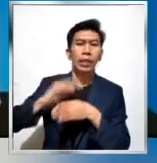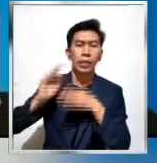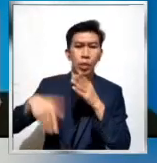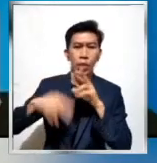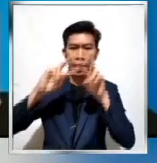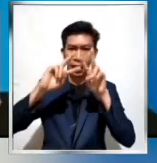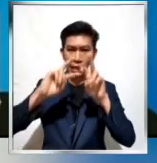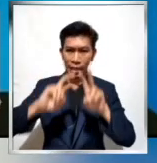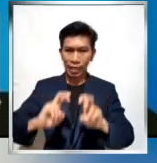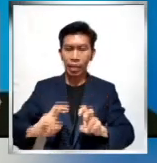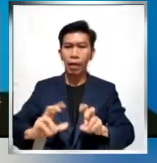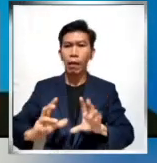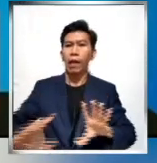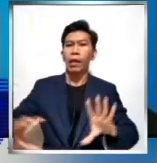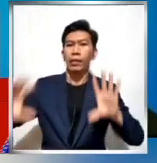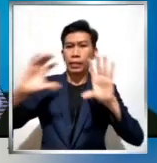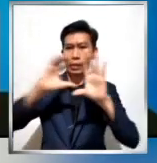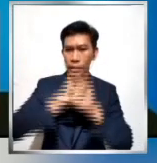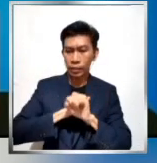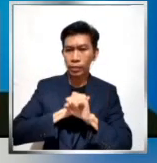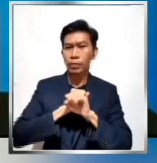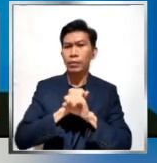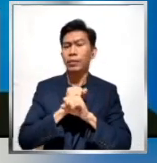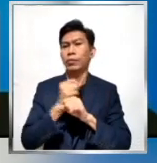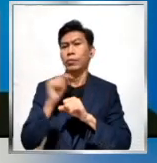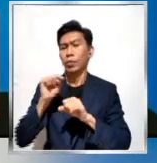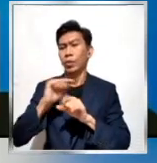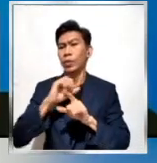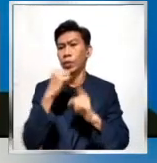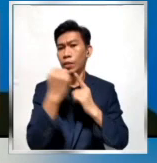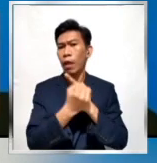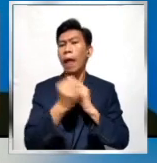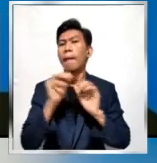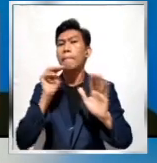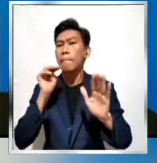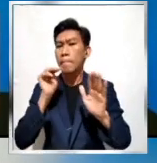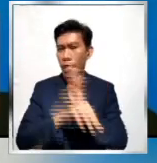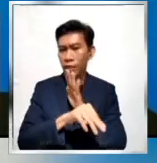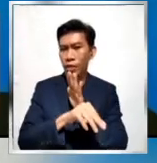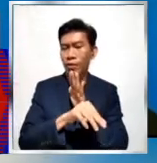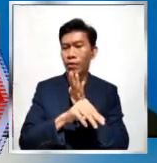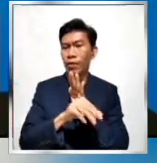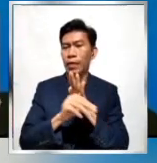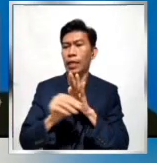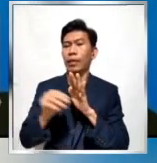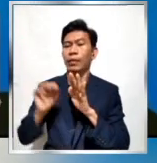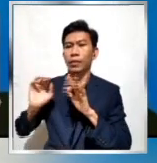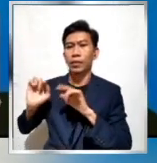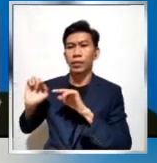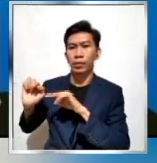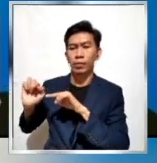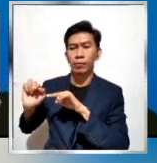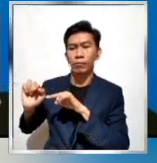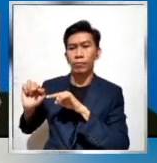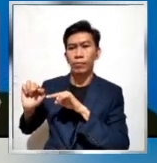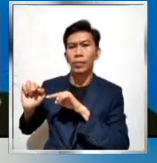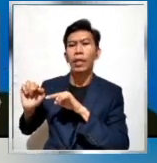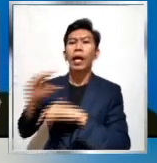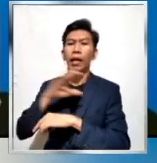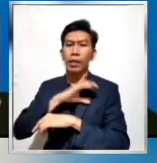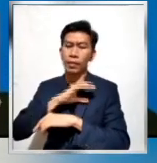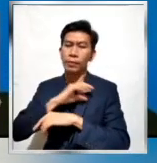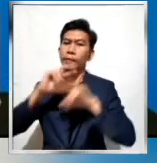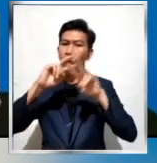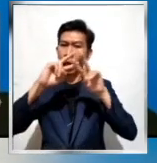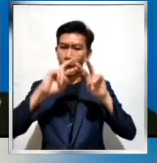dyan. No? Ito naman po ay kaso ng murder o homicide at inimbestigahan po yan ng ating kapulisan. No? Huwag sana pong